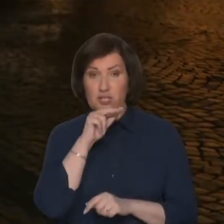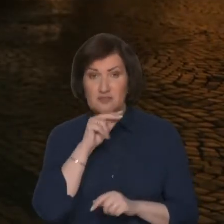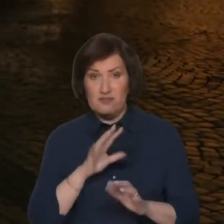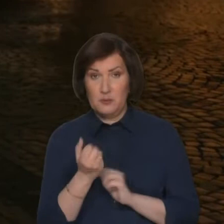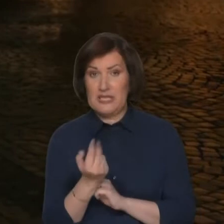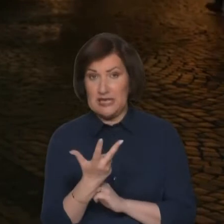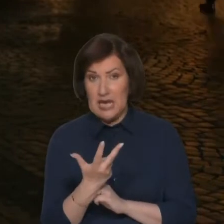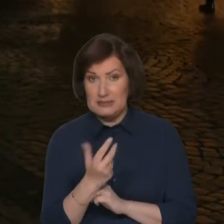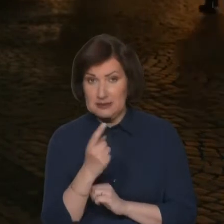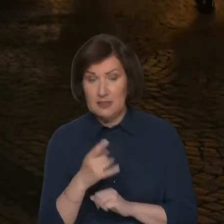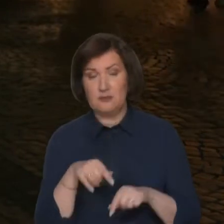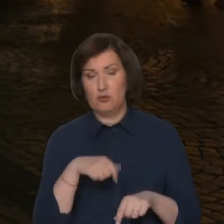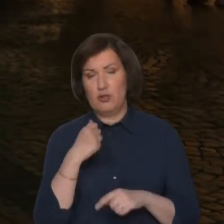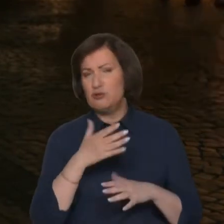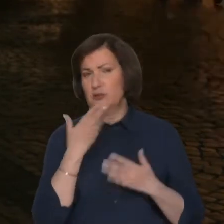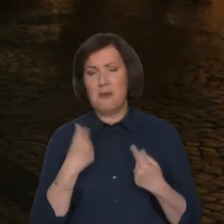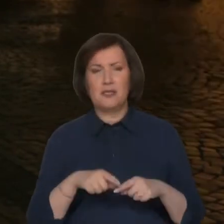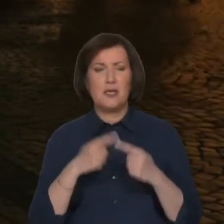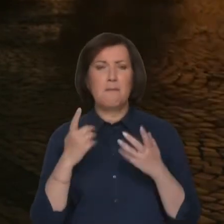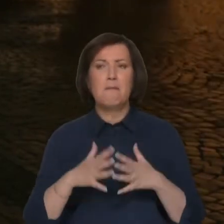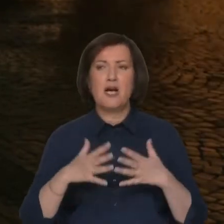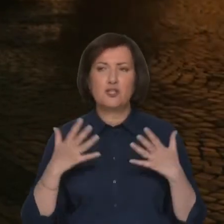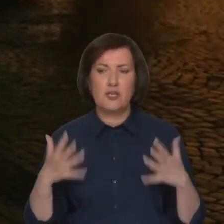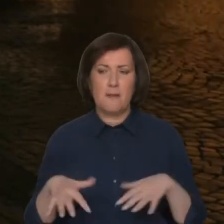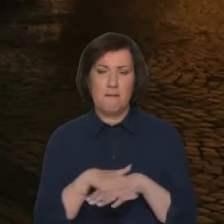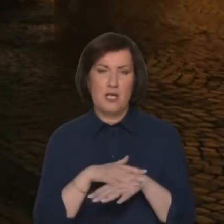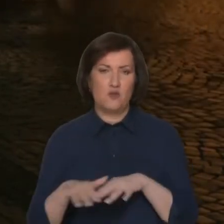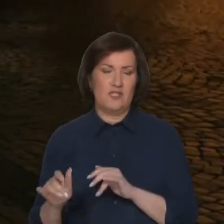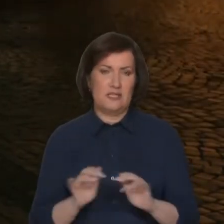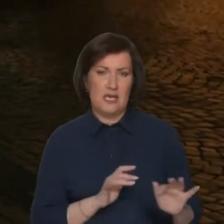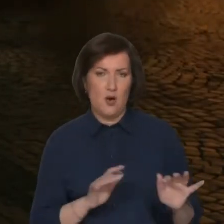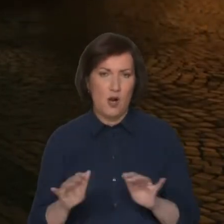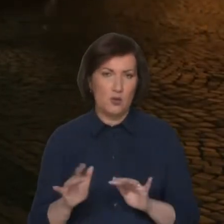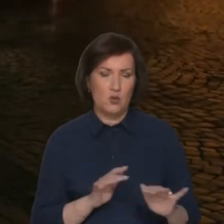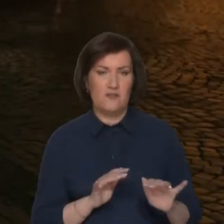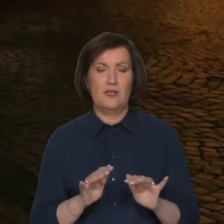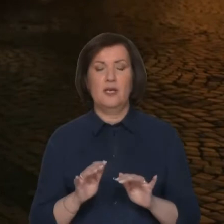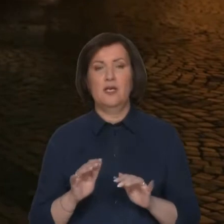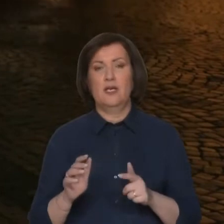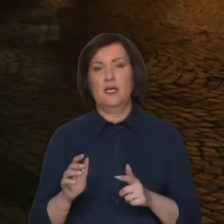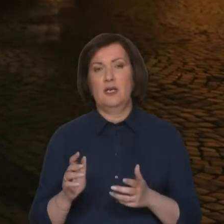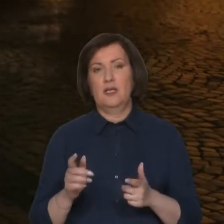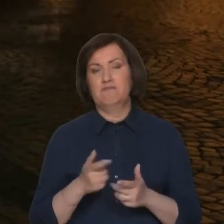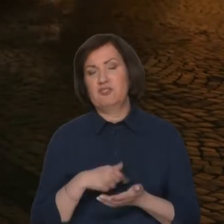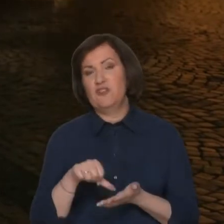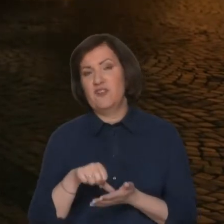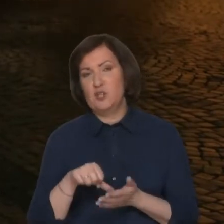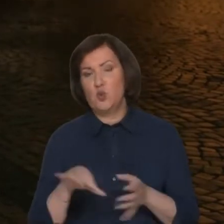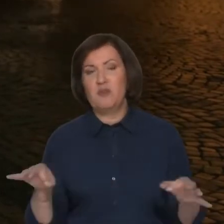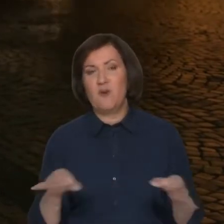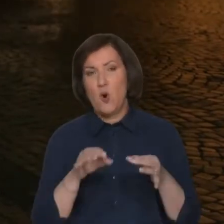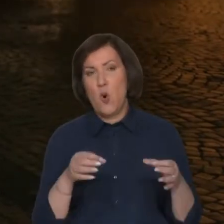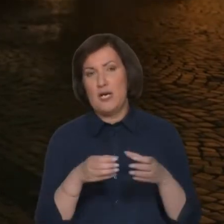проте цьогоріч немає таких масштабних масових заходів, перформансів чи виступів